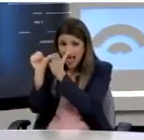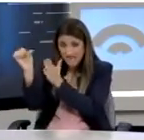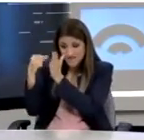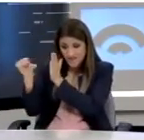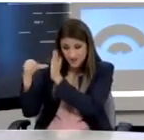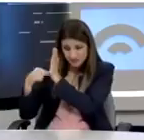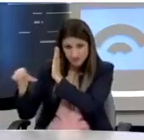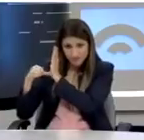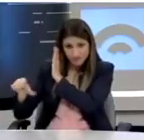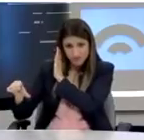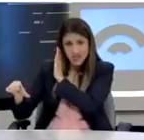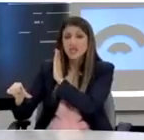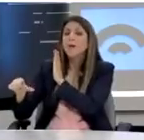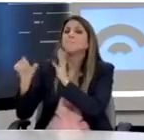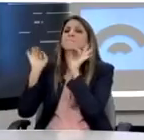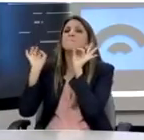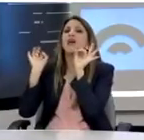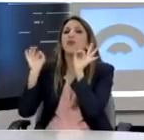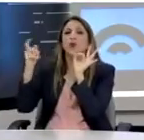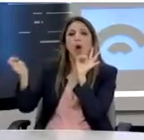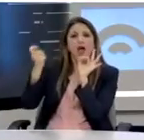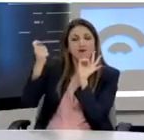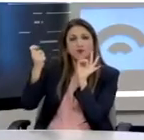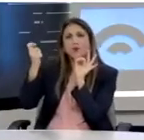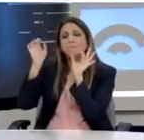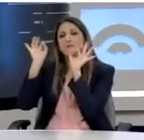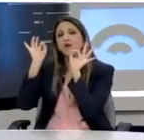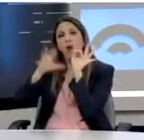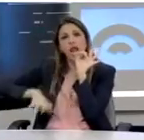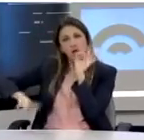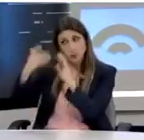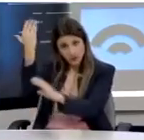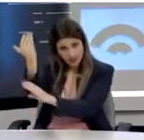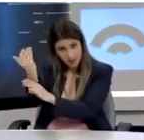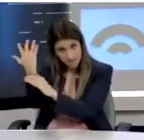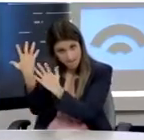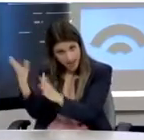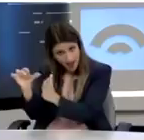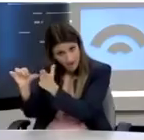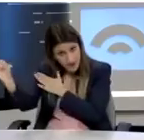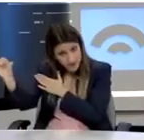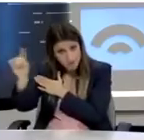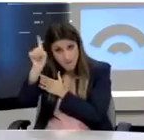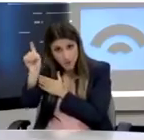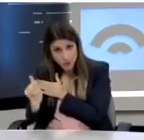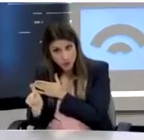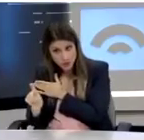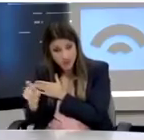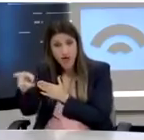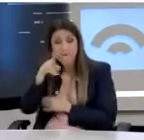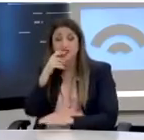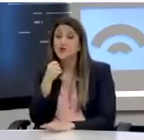της γειτονικής χώρας σε μακεδονικό έθνος ή λαό? Και εμείς δεν το γνωρίζουμε αυτό? Η απάντηση είναι